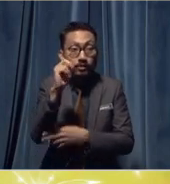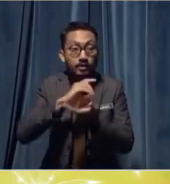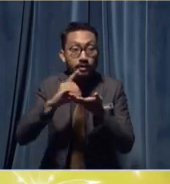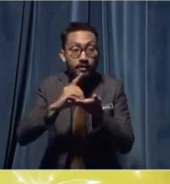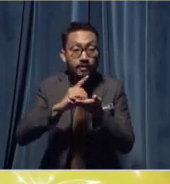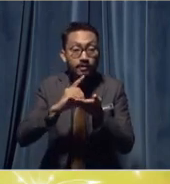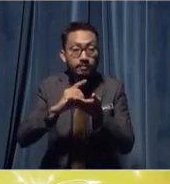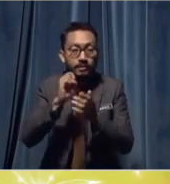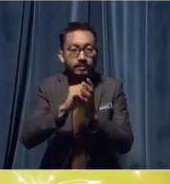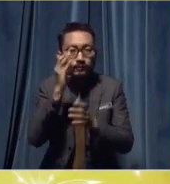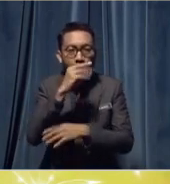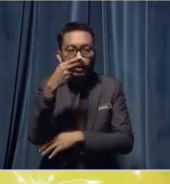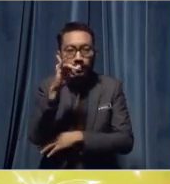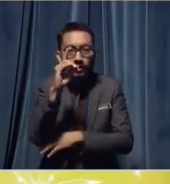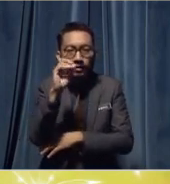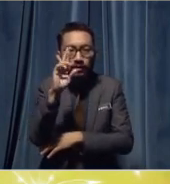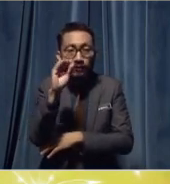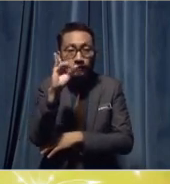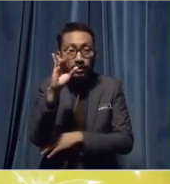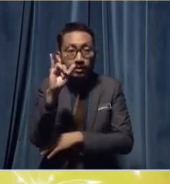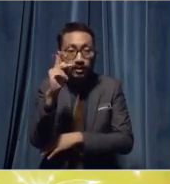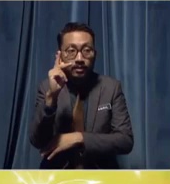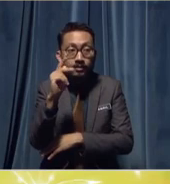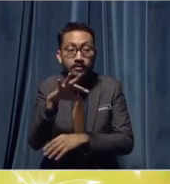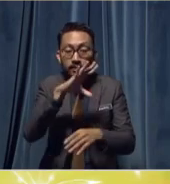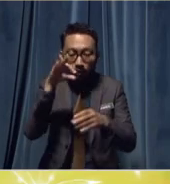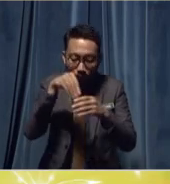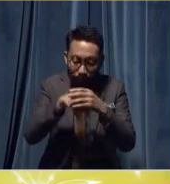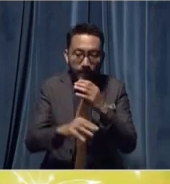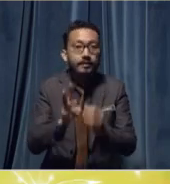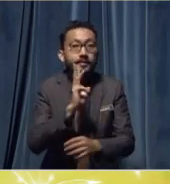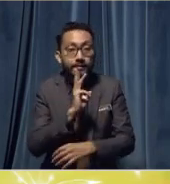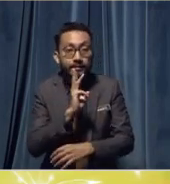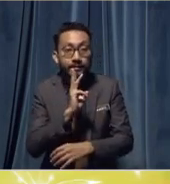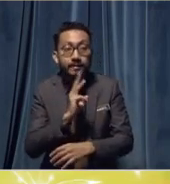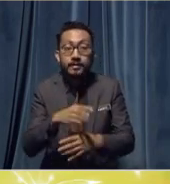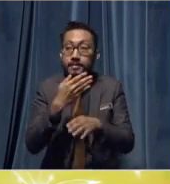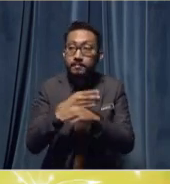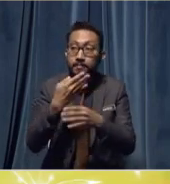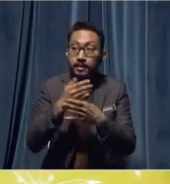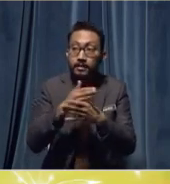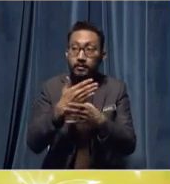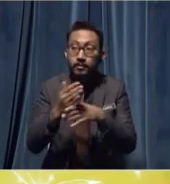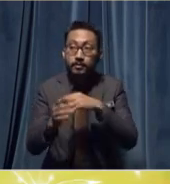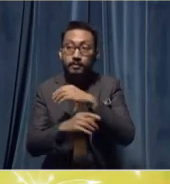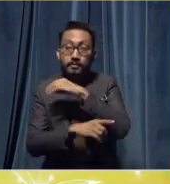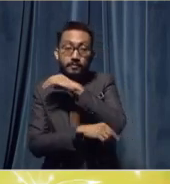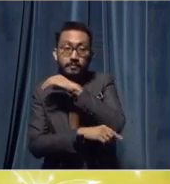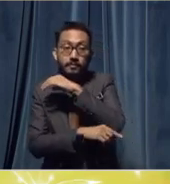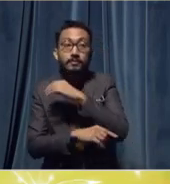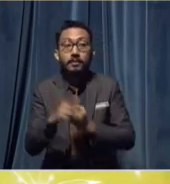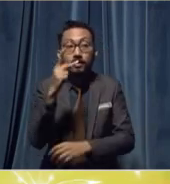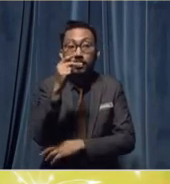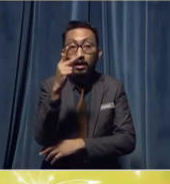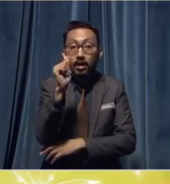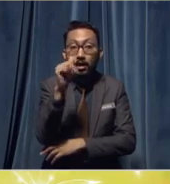yang bersifat hidrofilik larut dalam air. Bahagian ekor hidrokarbon